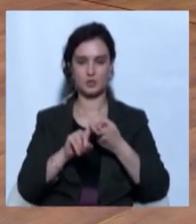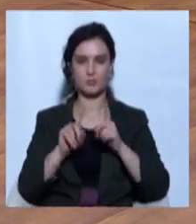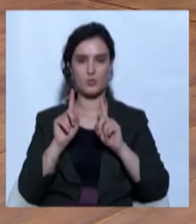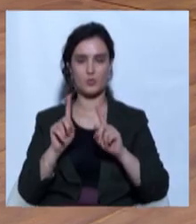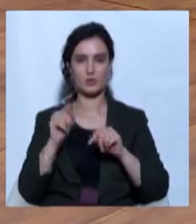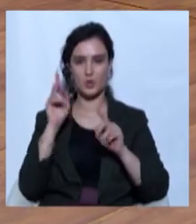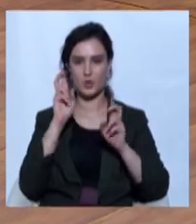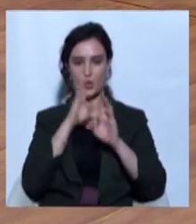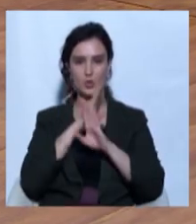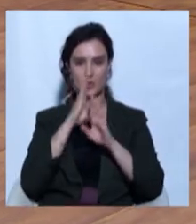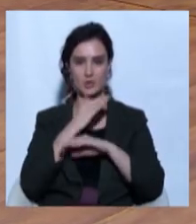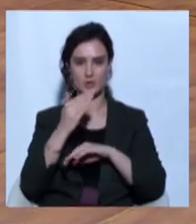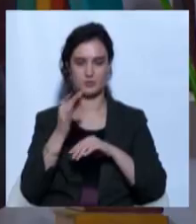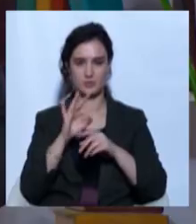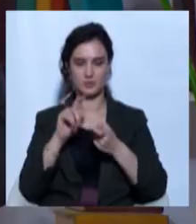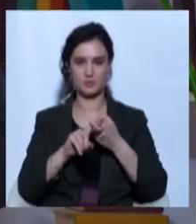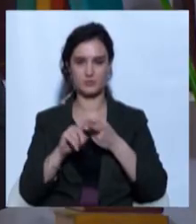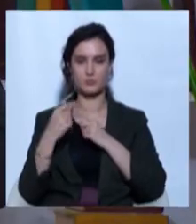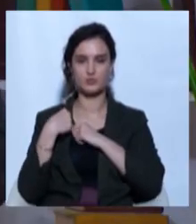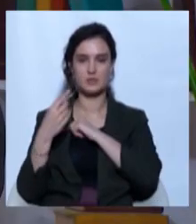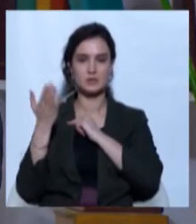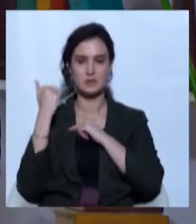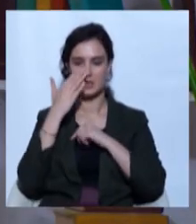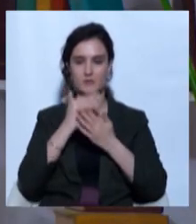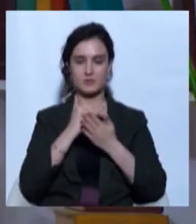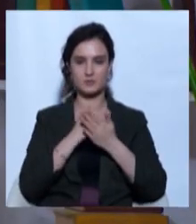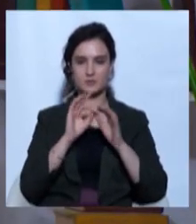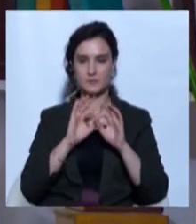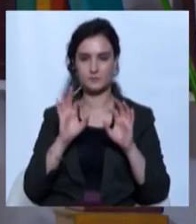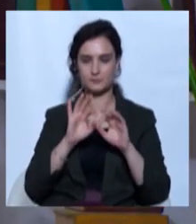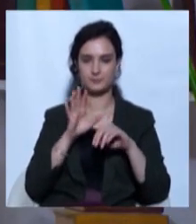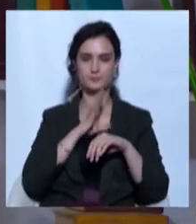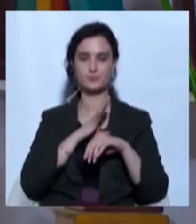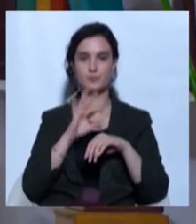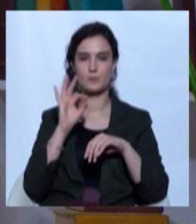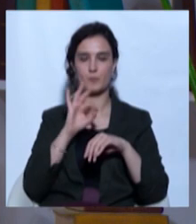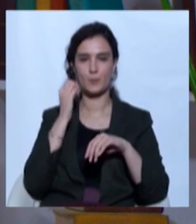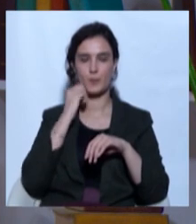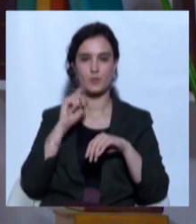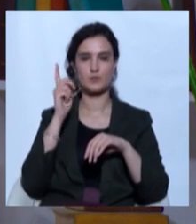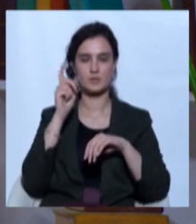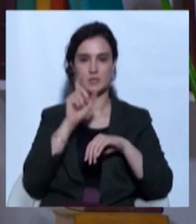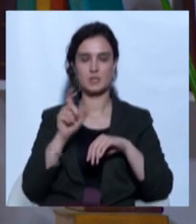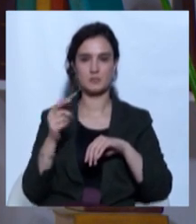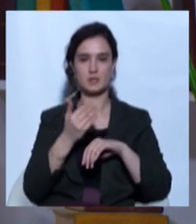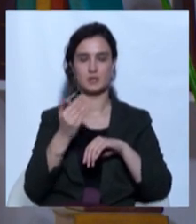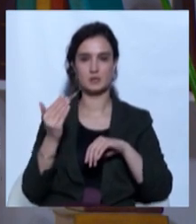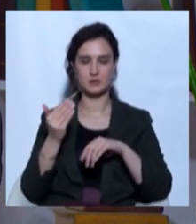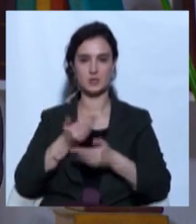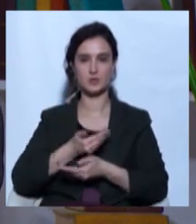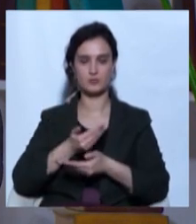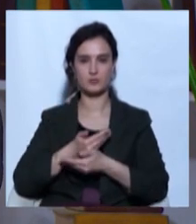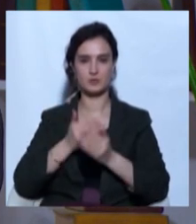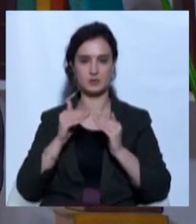ოღონდ ეკოლოგიის ჭრილში. ჩვენ წინა გაკვეთილზე ვისაუბრეთ უძველესი ადამიანის